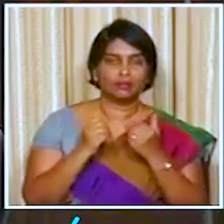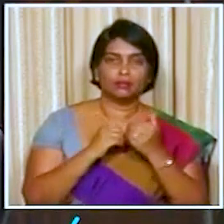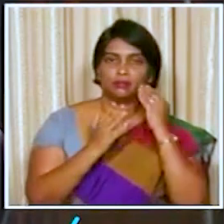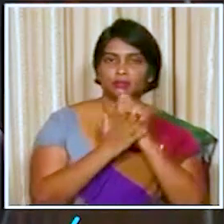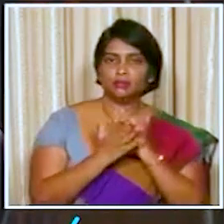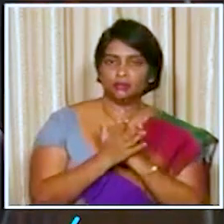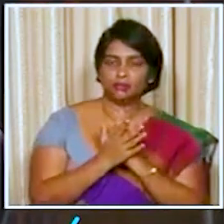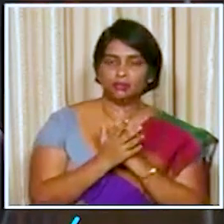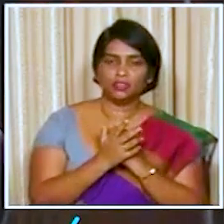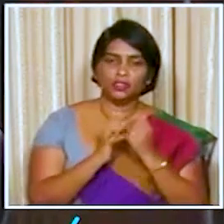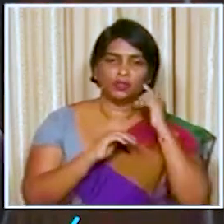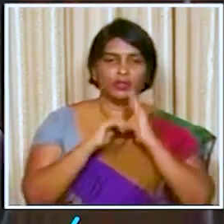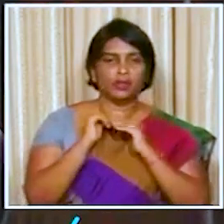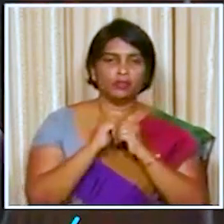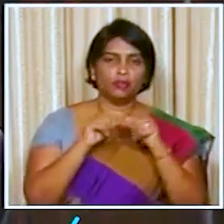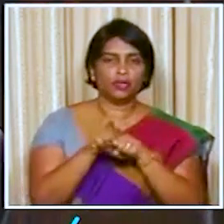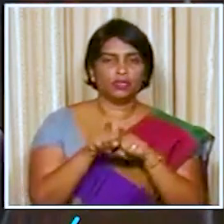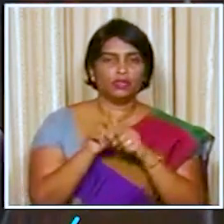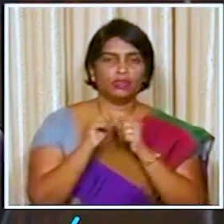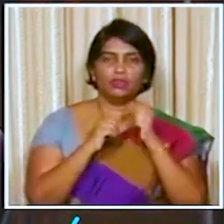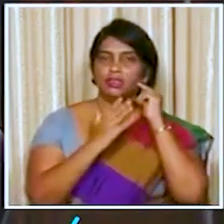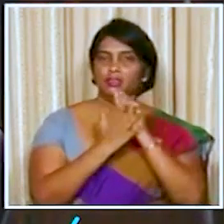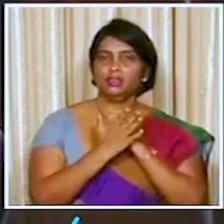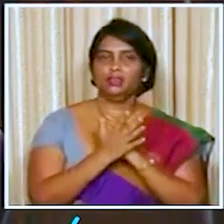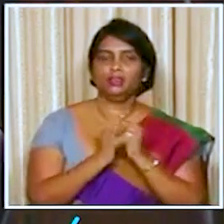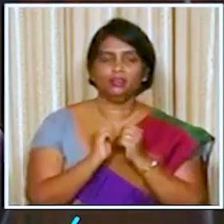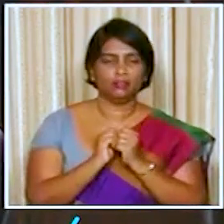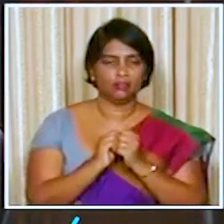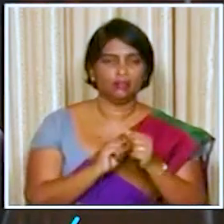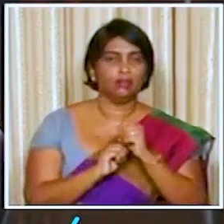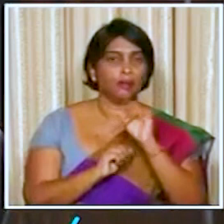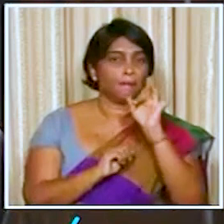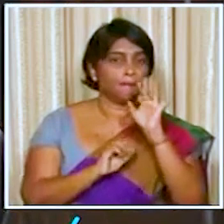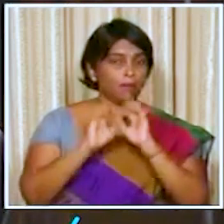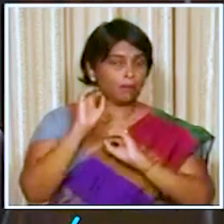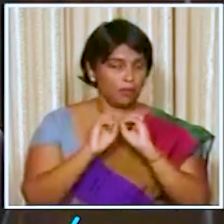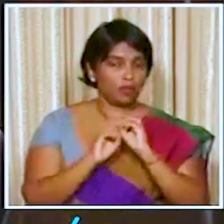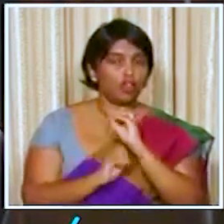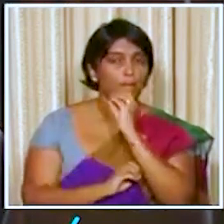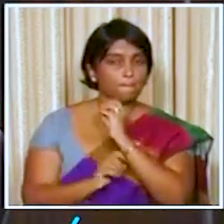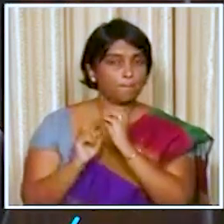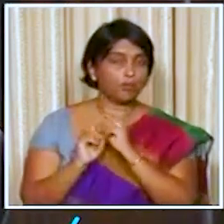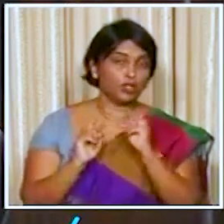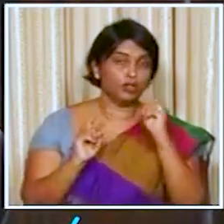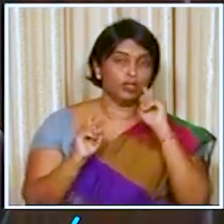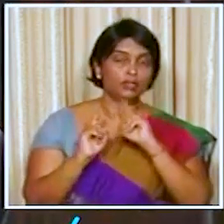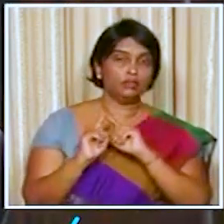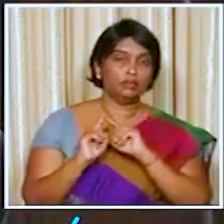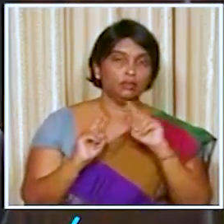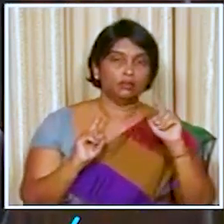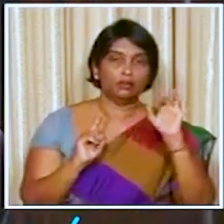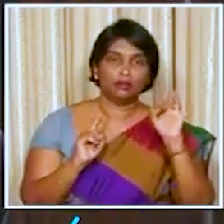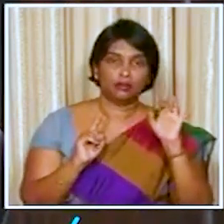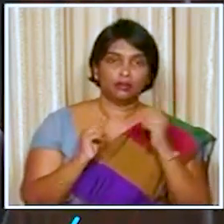හැටියට. එතකොට මේක වැඩබද්දට යටත් කරුණොත් 115ක් කියන්නේ බිඳුවේ සිට 115ට අනිවාර්යයි. දැන්